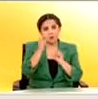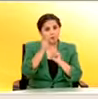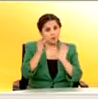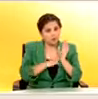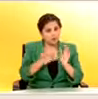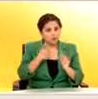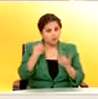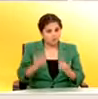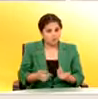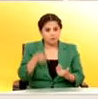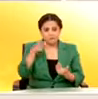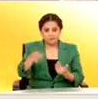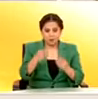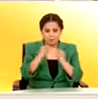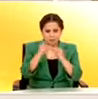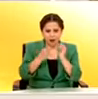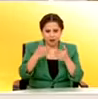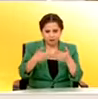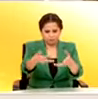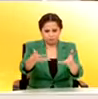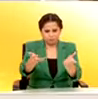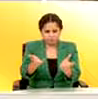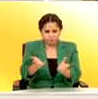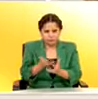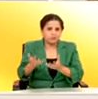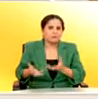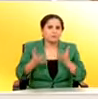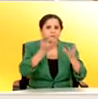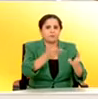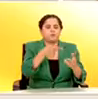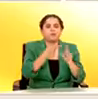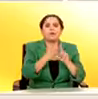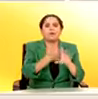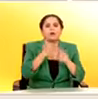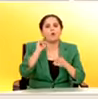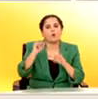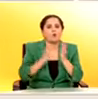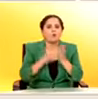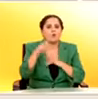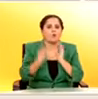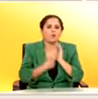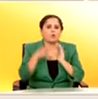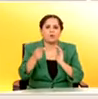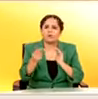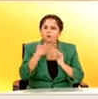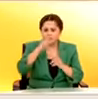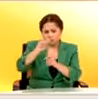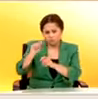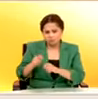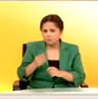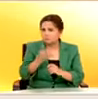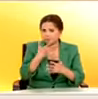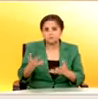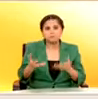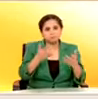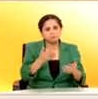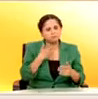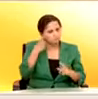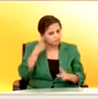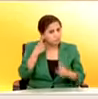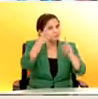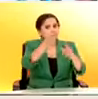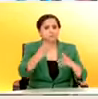मैंने ब्रास उर्ली भेंट की। ये केरला के मन्नार का एक उत्कृष्ट शिल्प है। मेरा उद्देश्य